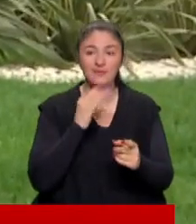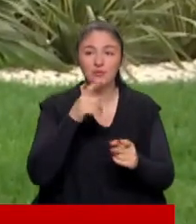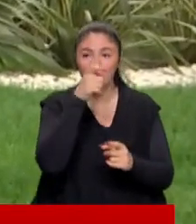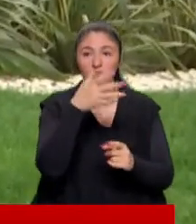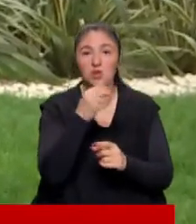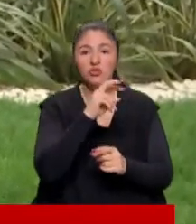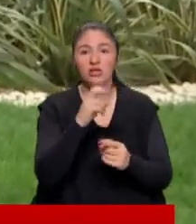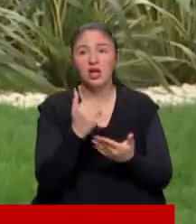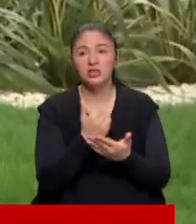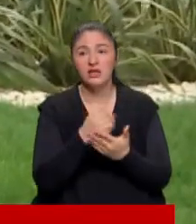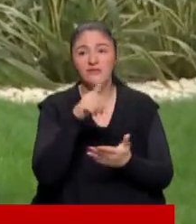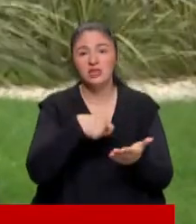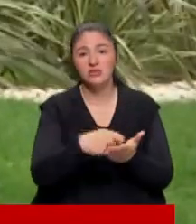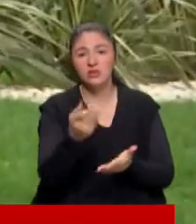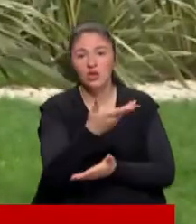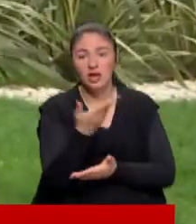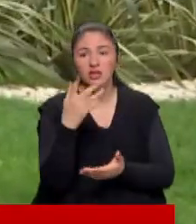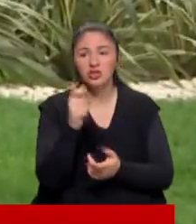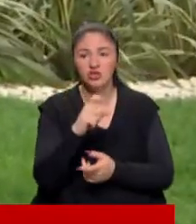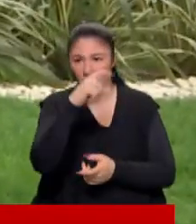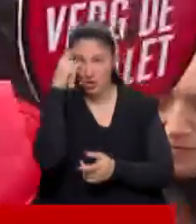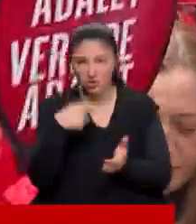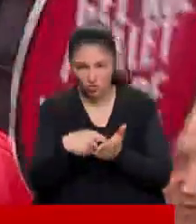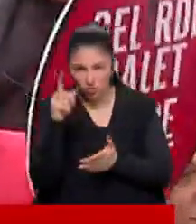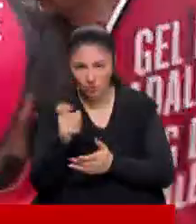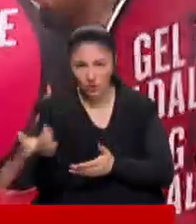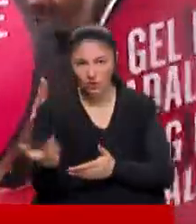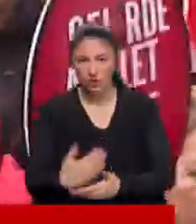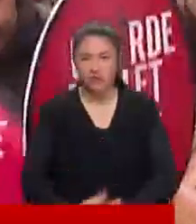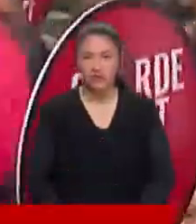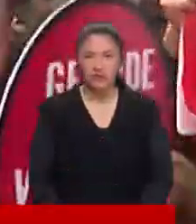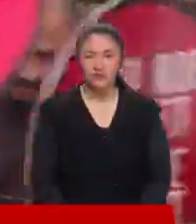milyon dolarlar kazananların vergilerini siliyorlar. İşçinin emekçisini siliyorlar mı?